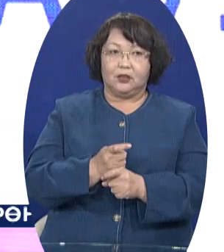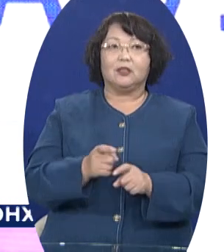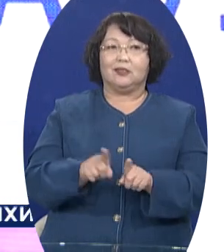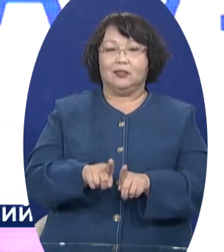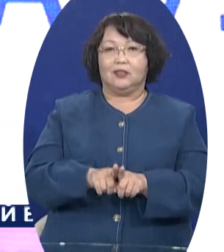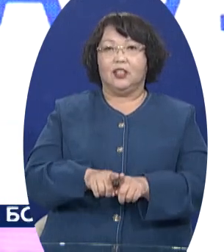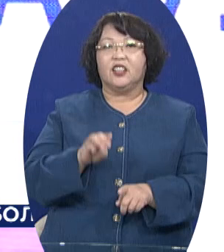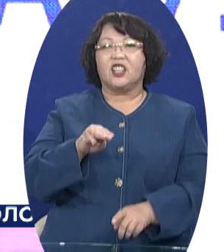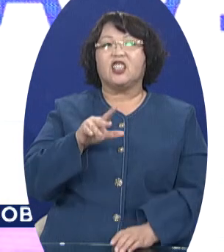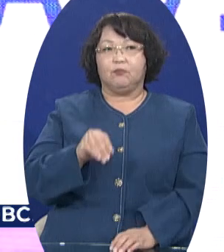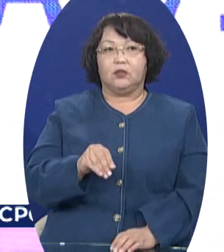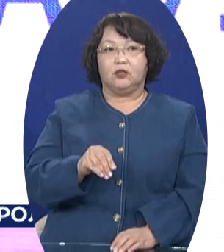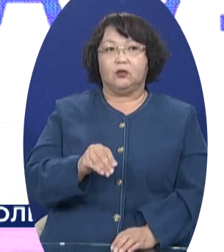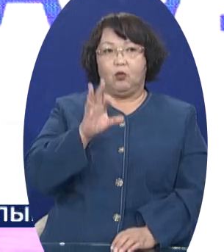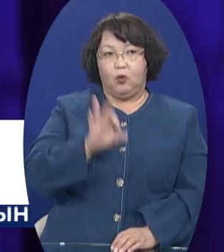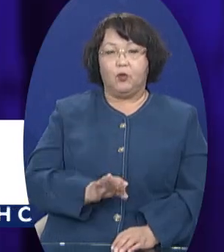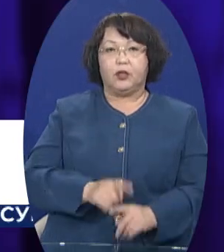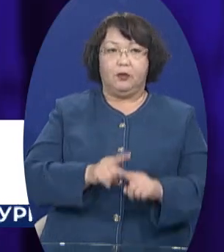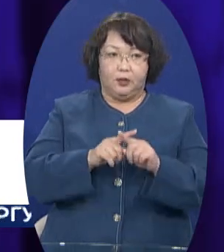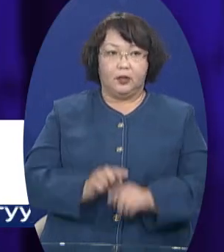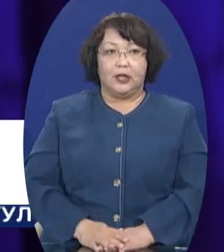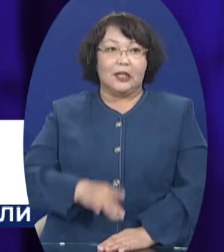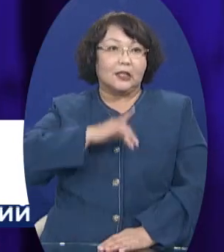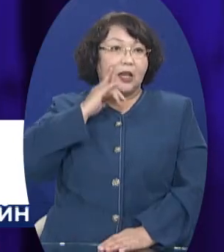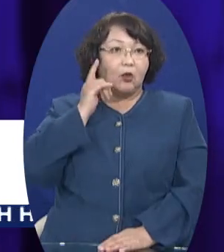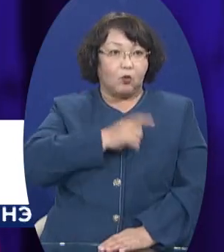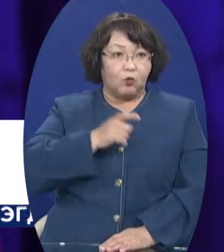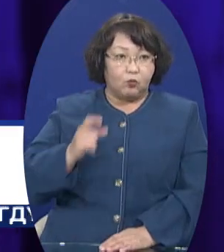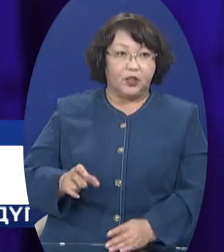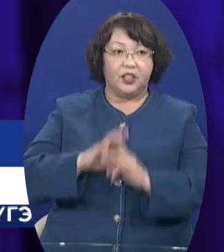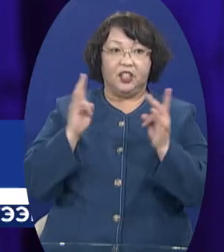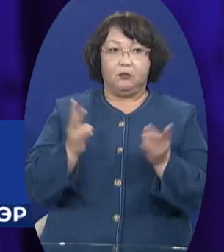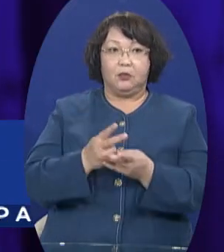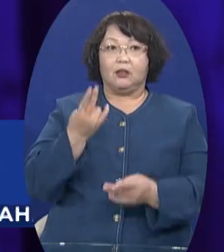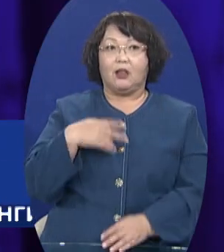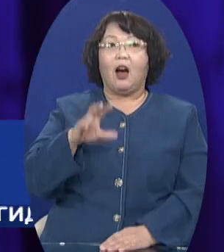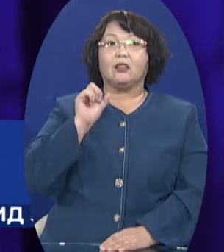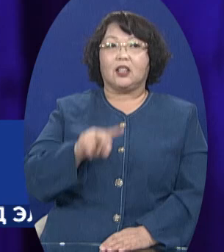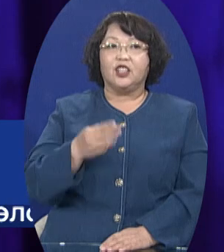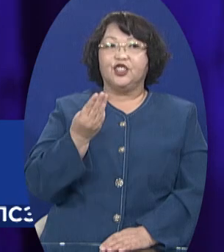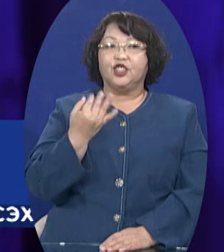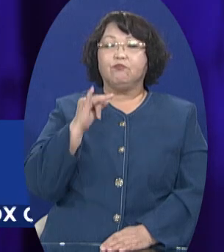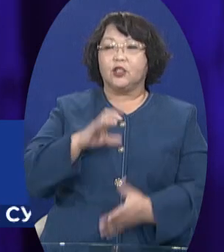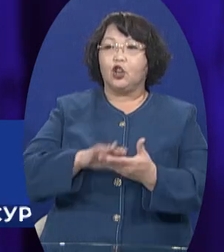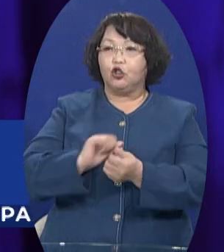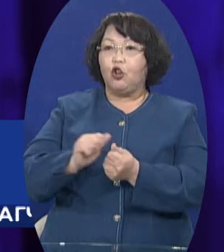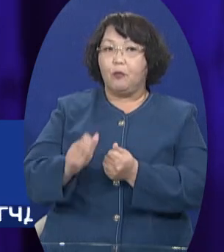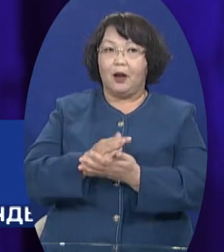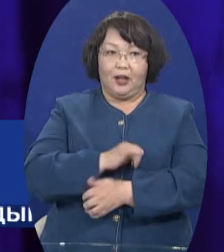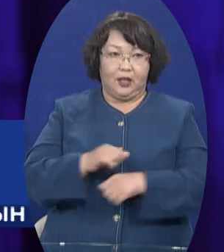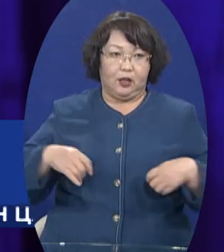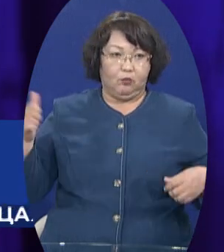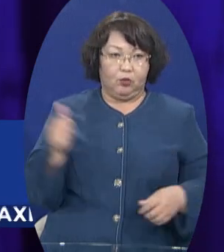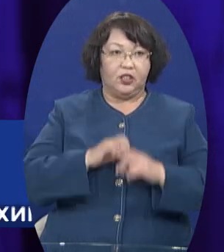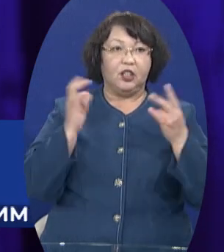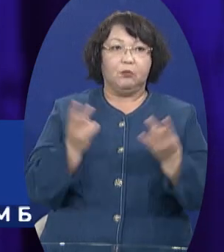зарим одоо тэтгэмжүүдийн хэмжээ гэж нэмэгдэнэ гэж ойлгож байна. Одоо залуучууд жишээлбэл нийгмийн дадлын шимтгэл төлж байгаа иргэн болгоны нийгмийн дадлын шимтгэлээс тэтгэврийн